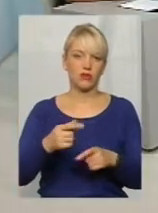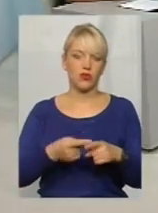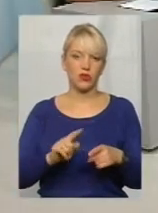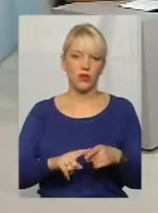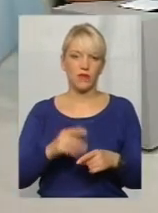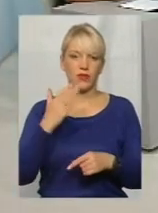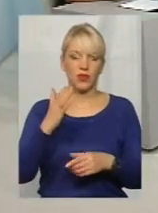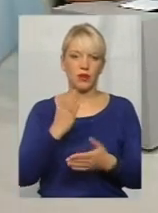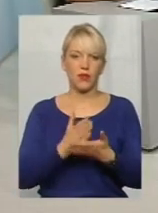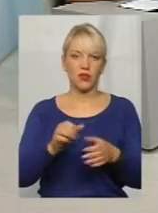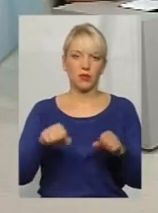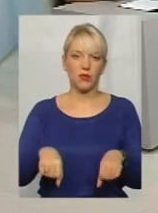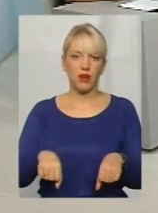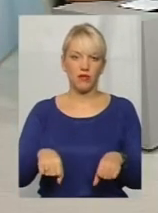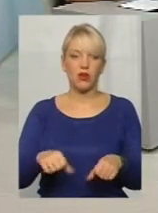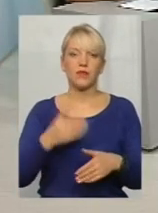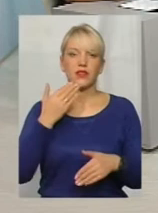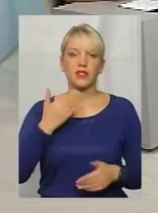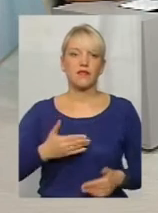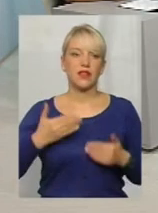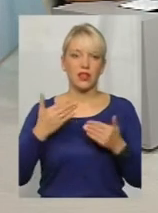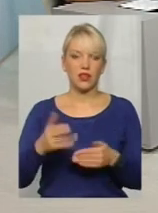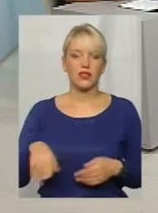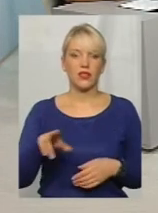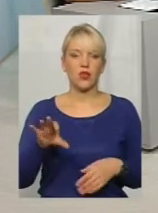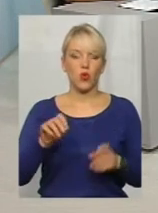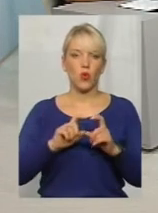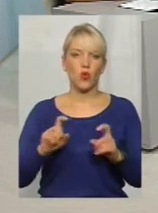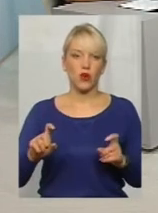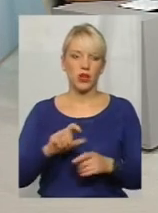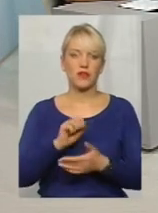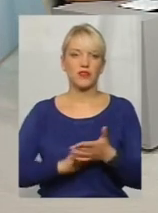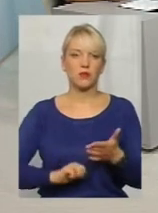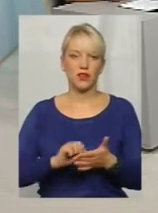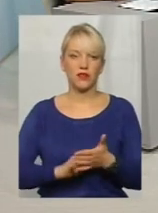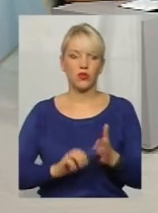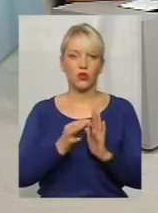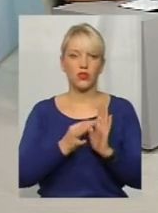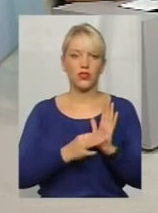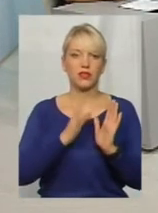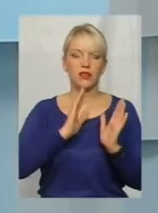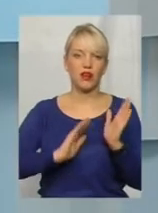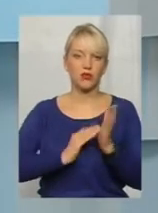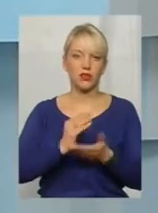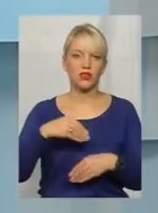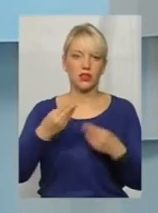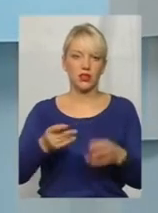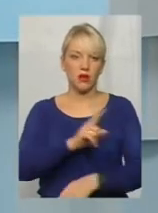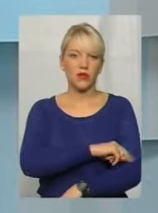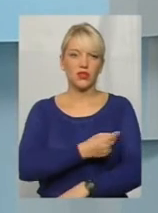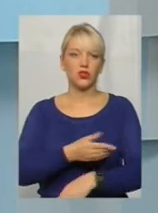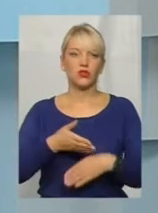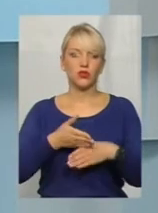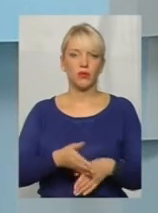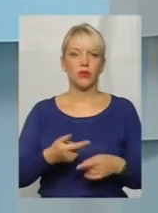мають право звертатися до органів з приводу оцінки якості надання медичної